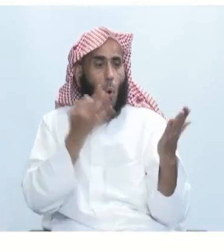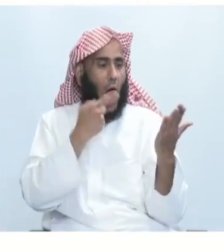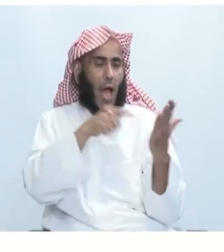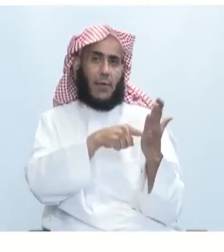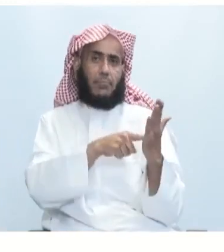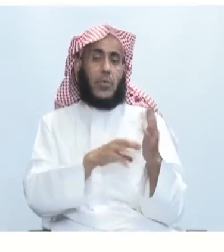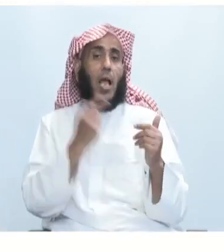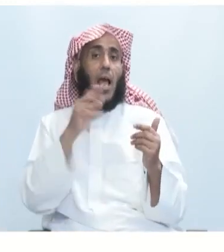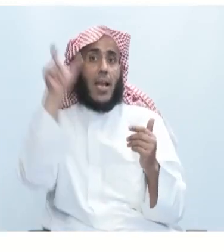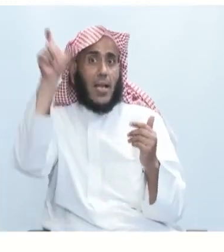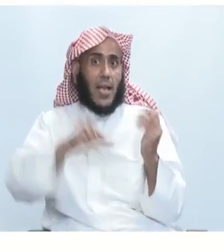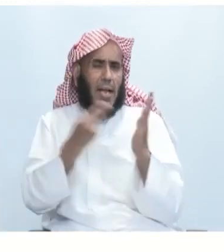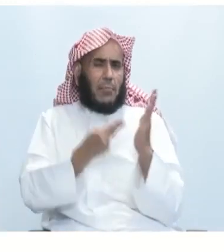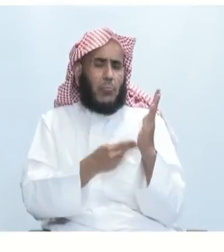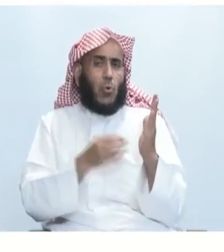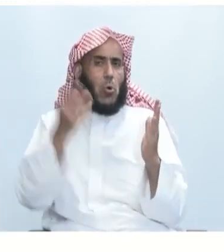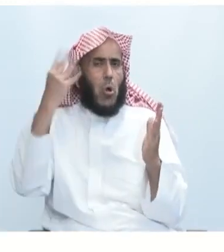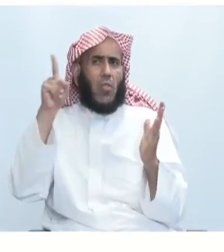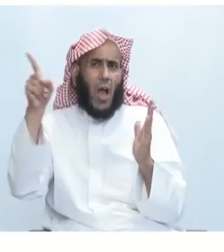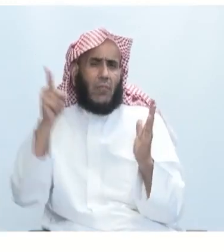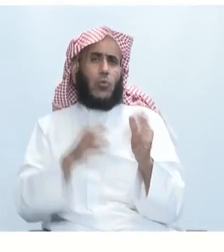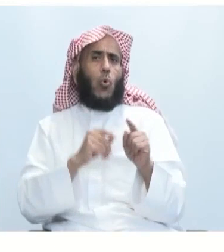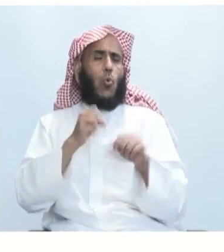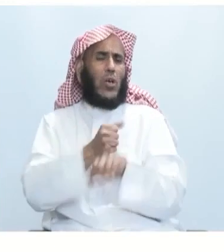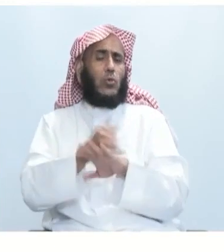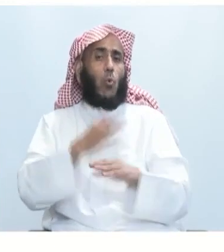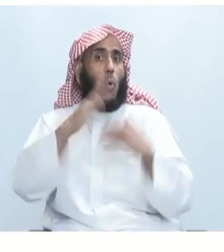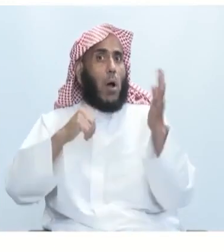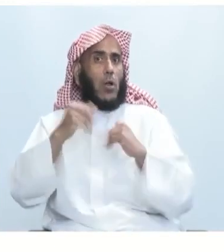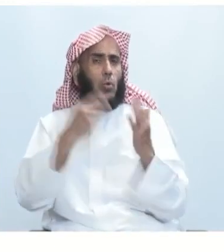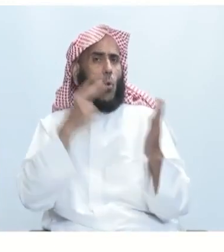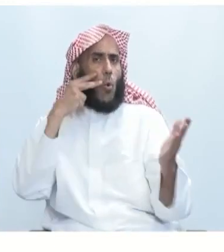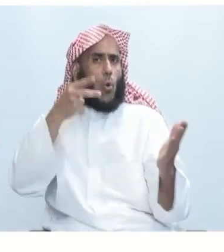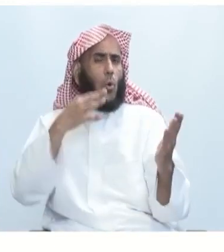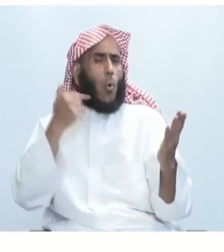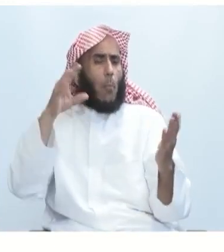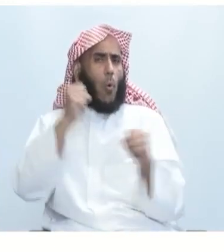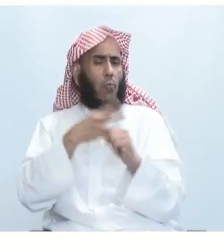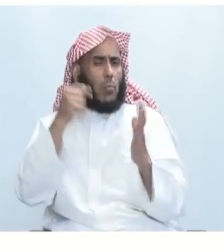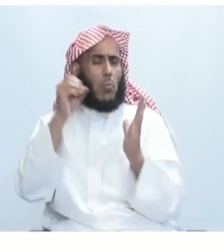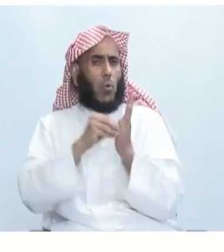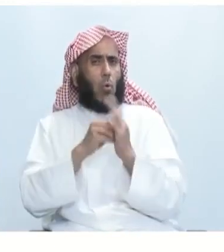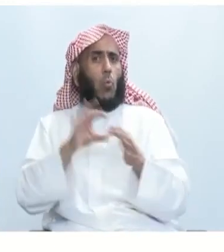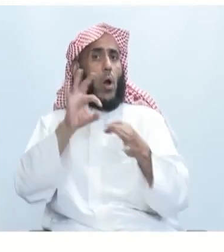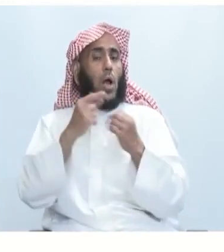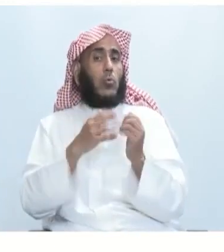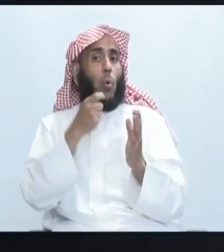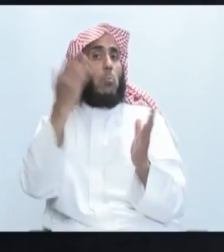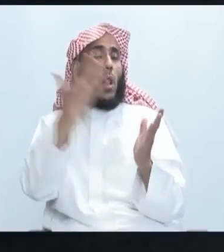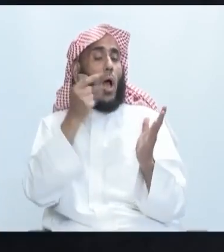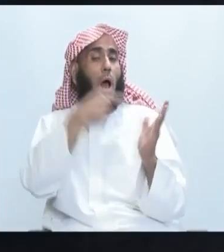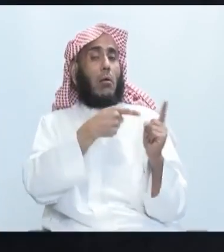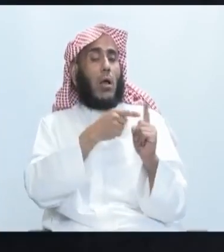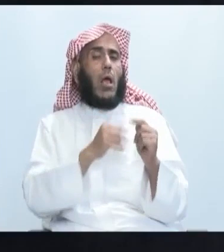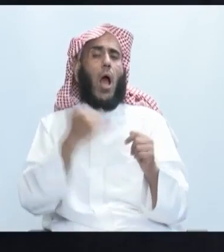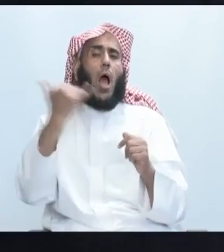لاحظ هنا الكاتب ثقافته اسلوبه مهارته الكتابيه رؤيته موقفه من الموضوع وعلاقته بالقارئ هذه